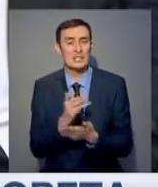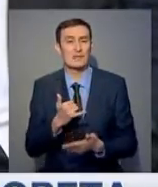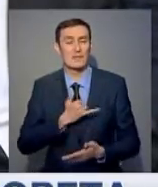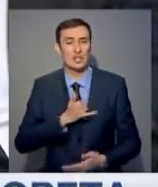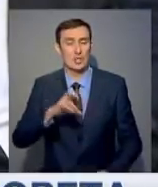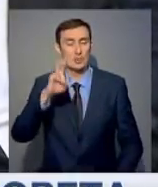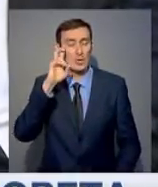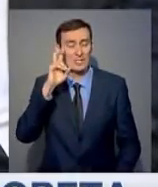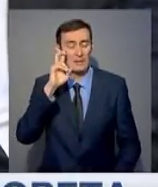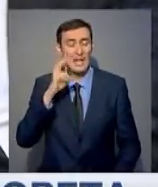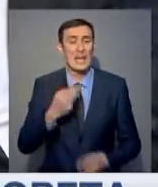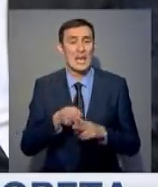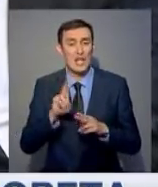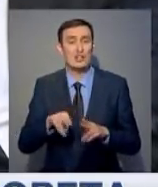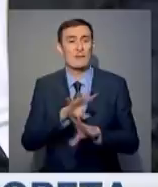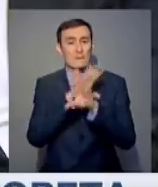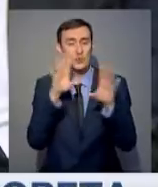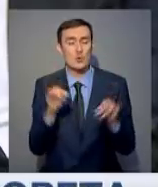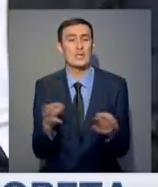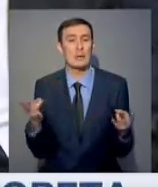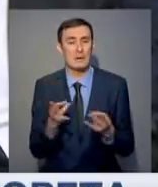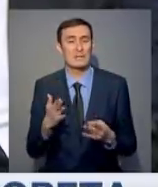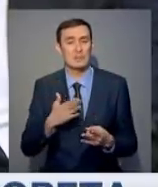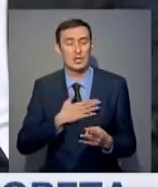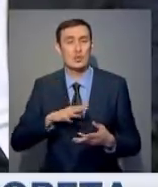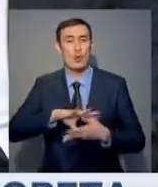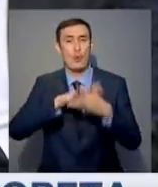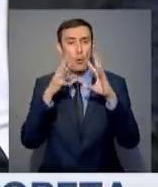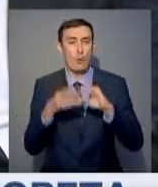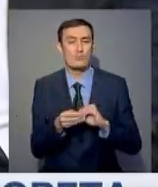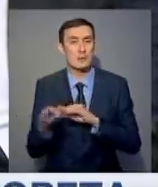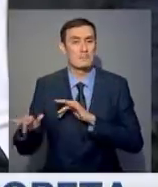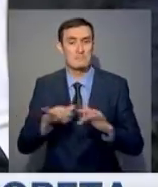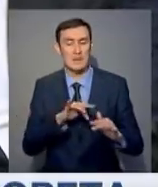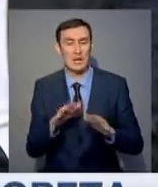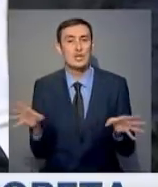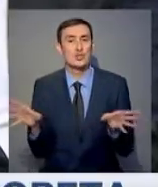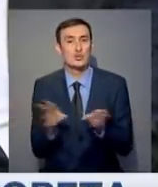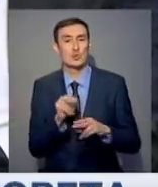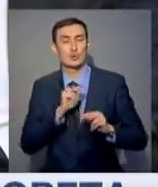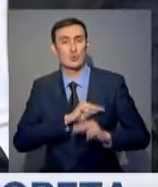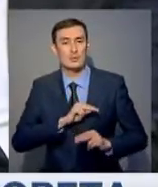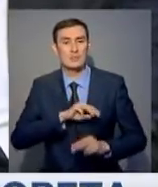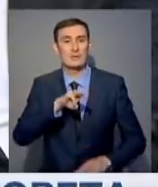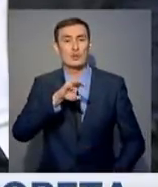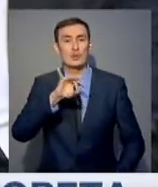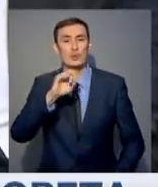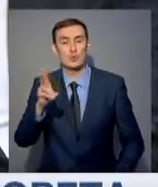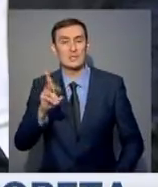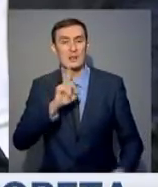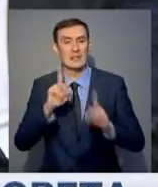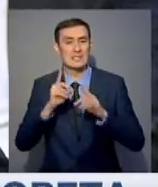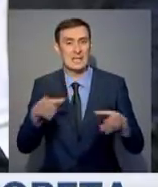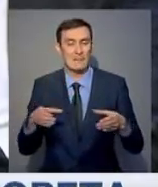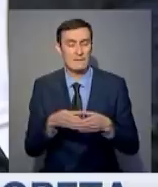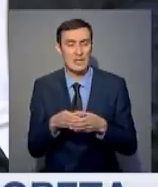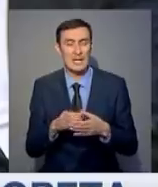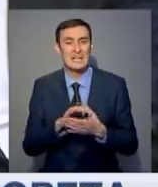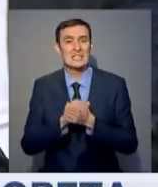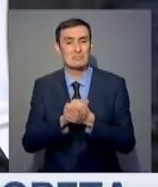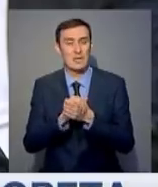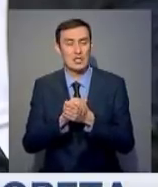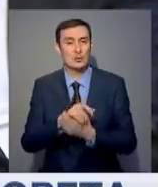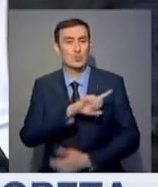поэтому все это требует от нас комплексных мер сотрудничества в рамках тюркского совета позволяет сплотить